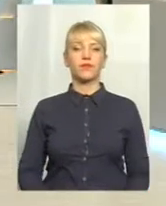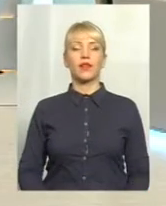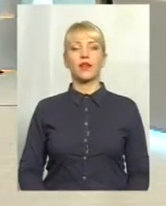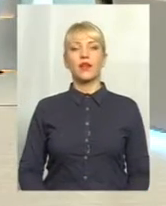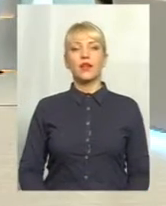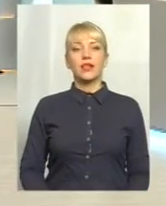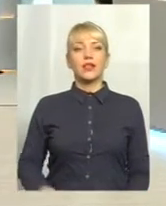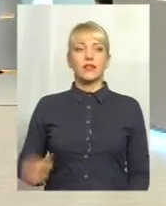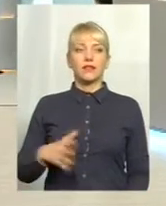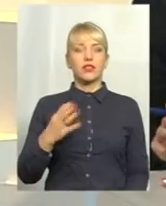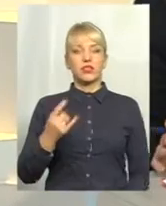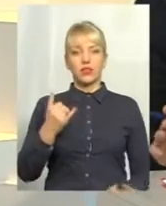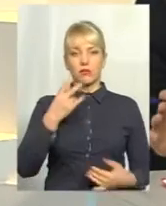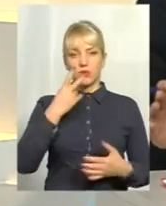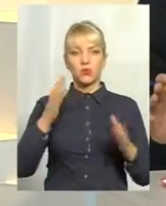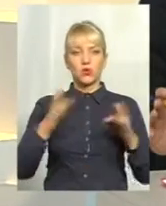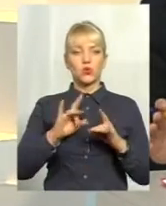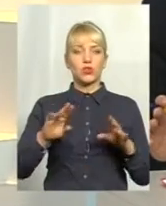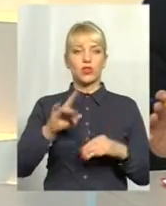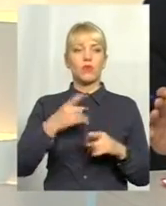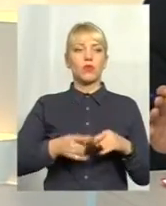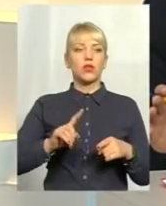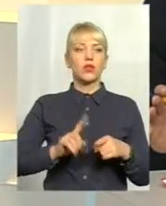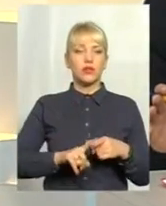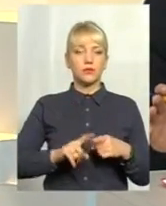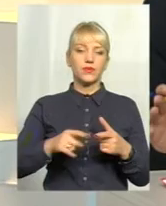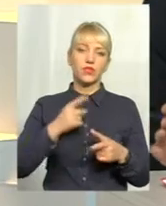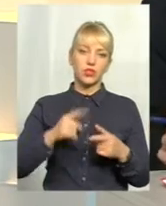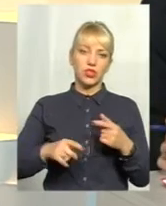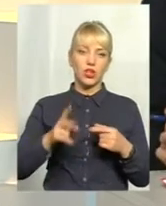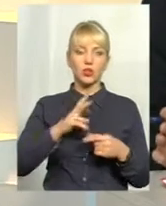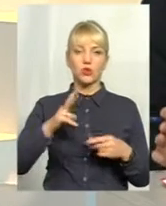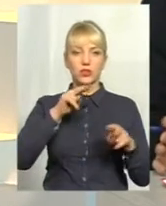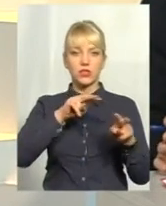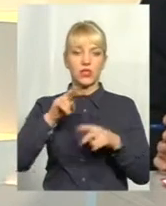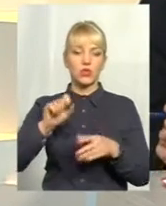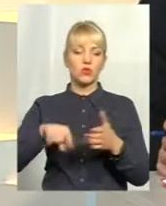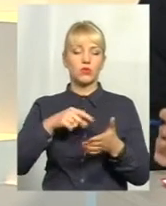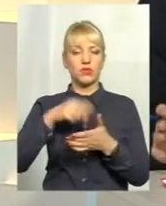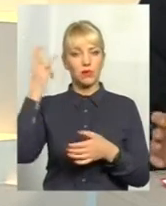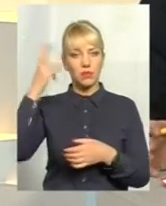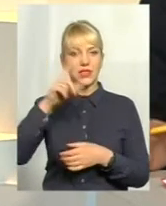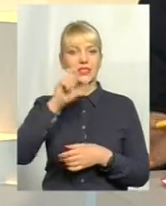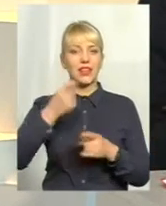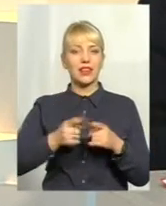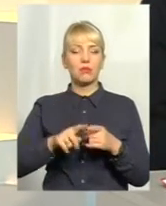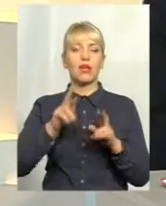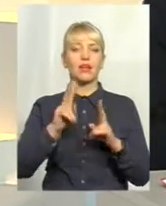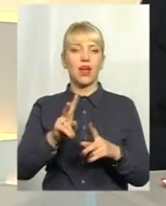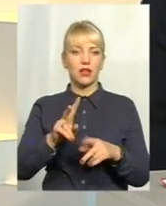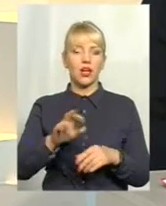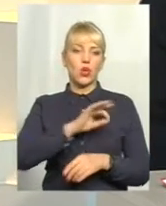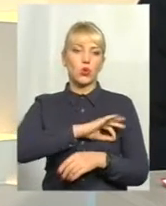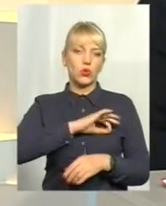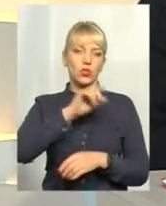Ну, давайте зараз ще подивимося один сюжет про те, чи хтось стежить в місті Хмельницькому за те, за тим, як там